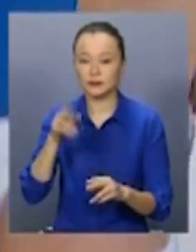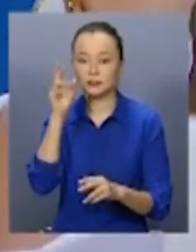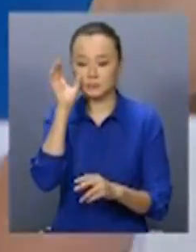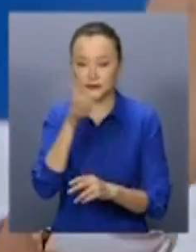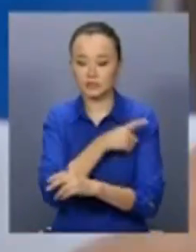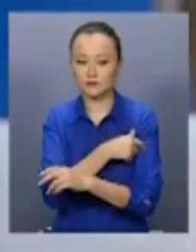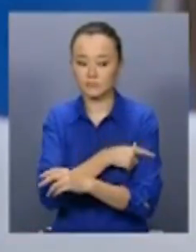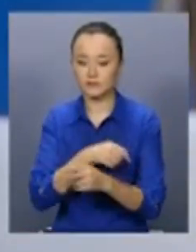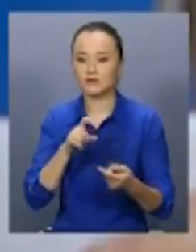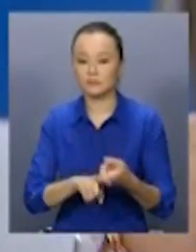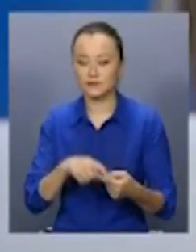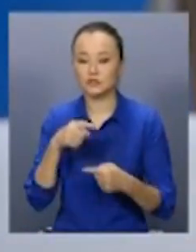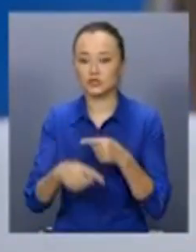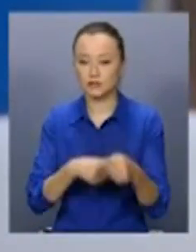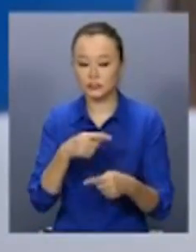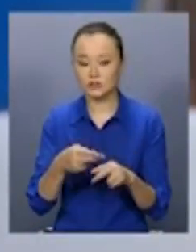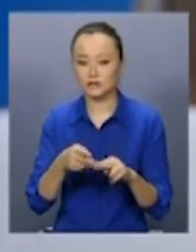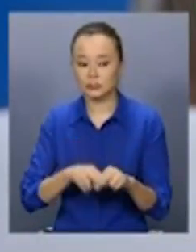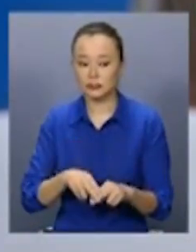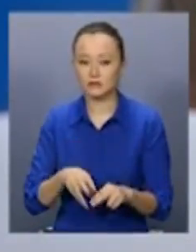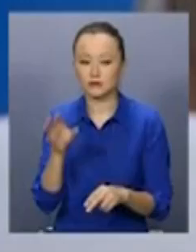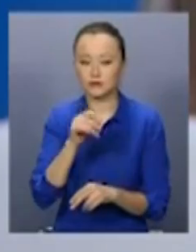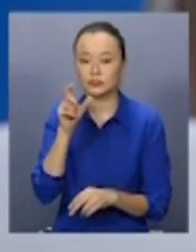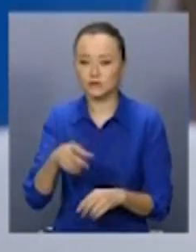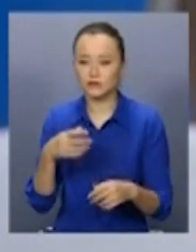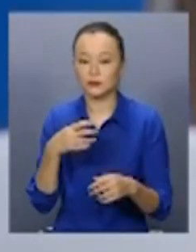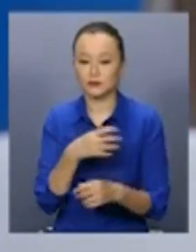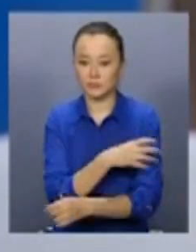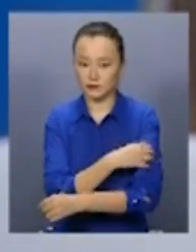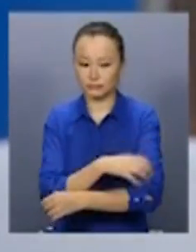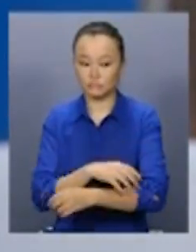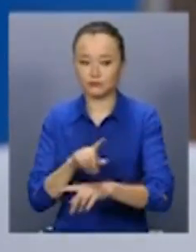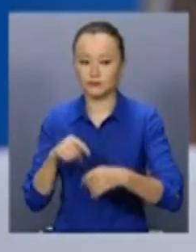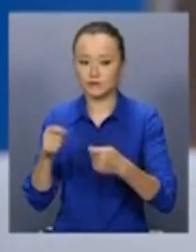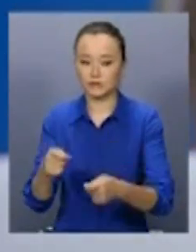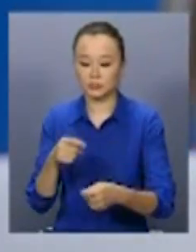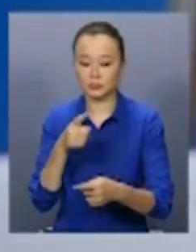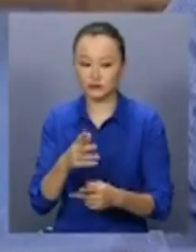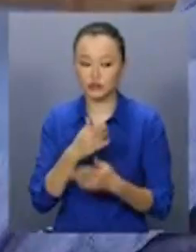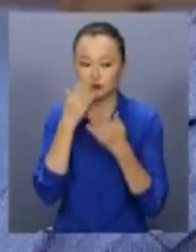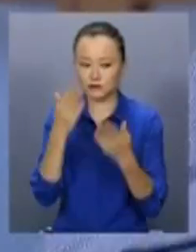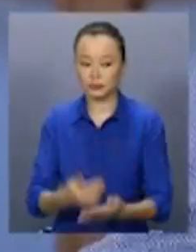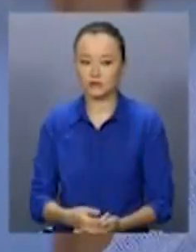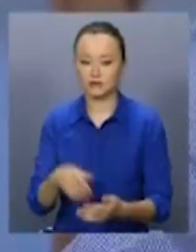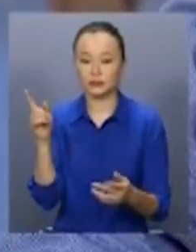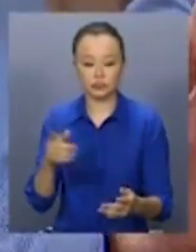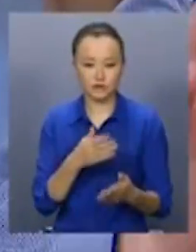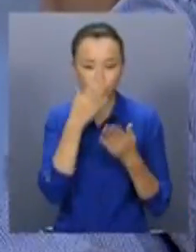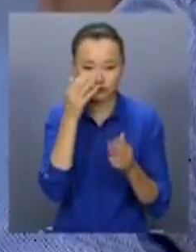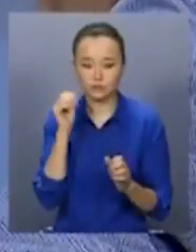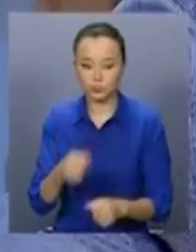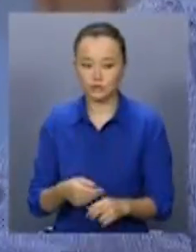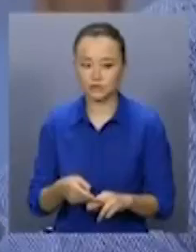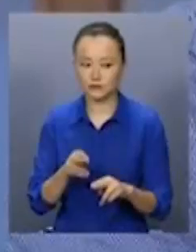байланысты, психика арқылы жаңағы адамның бұлшық еті не беріледі, соны адам оқиды. Демек бұл жерде дәл